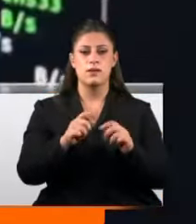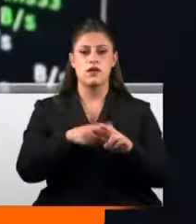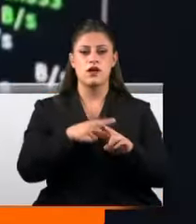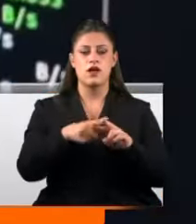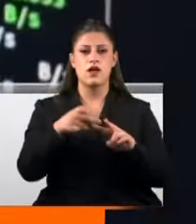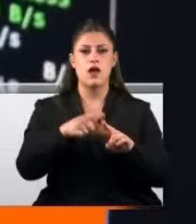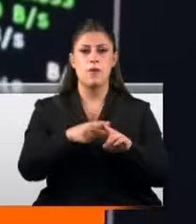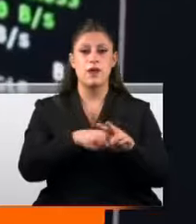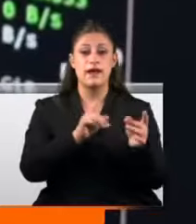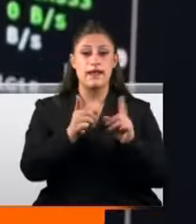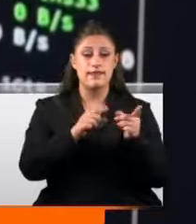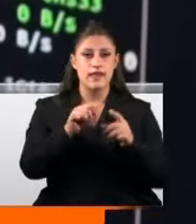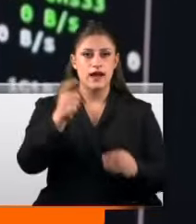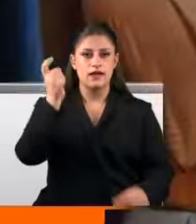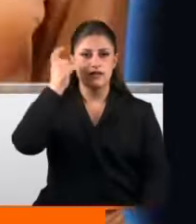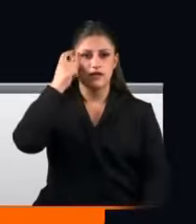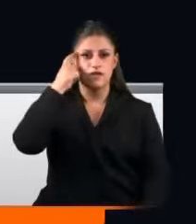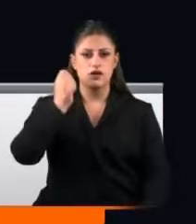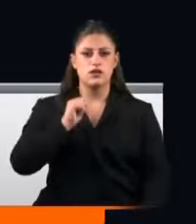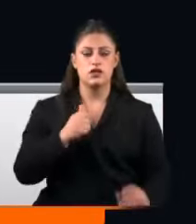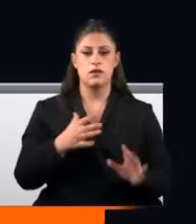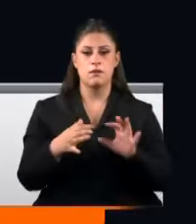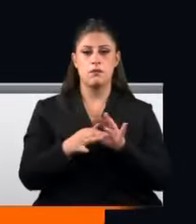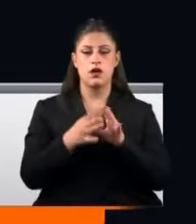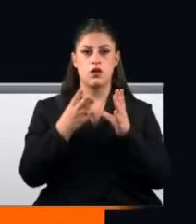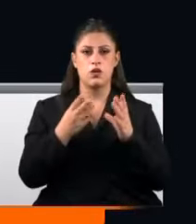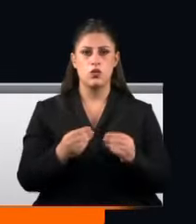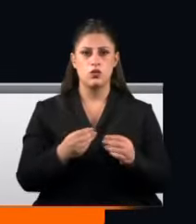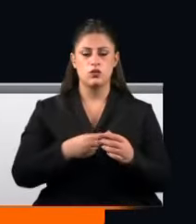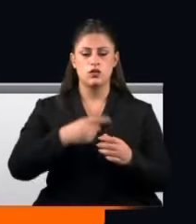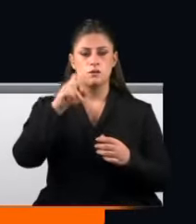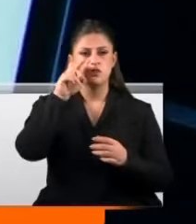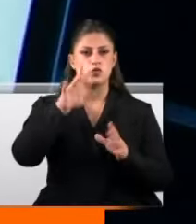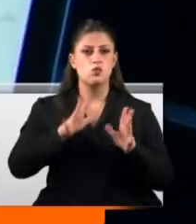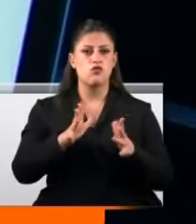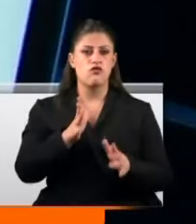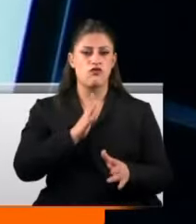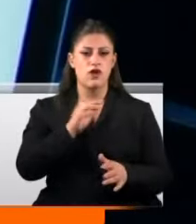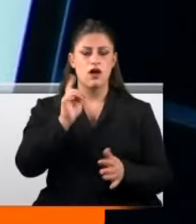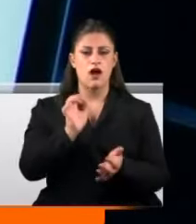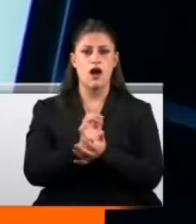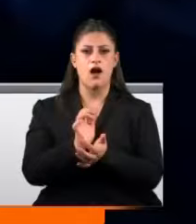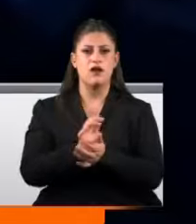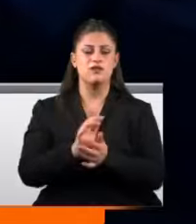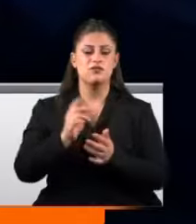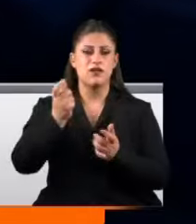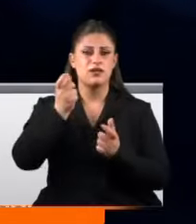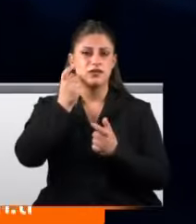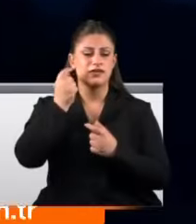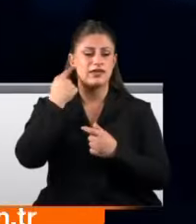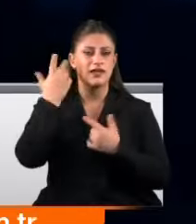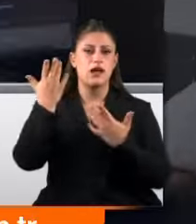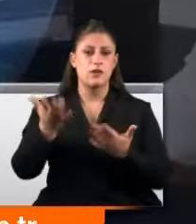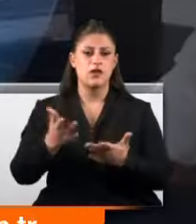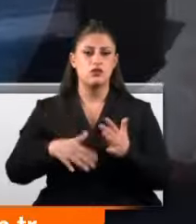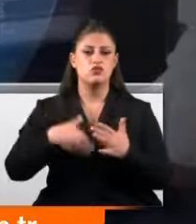zamanla duygusal bağ kurmaya başladı. Ruh hali iyi değildi, önce ailesinden koptu, sonra da yaşamına son